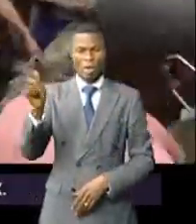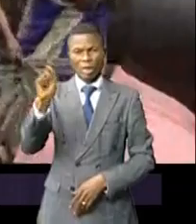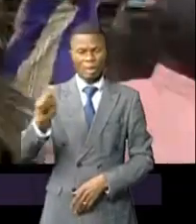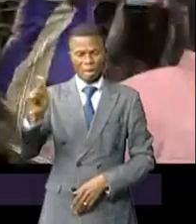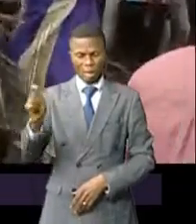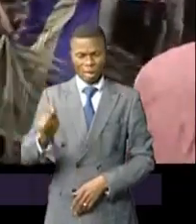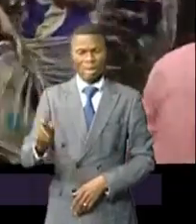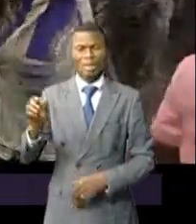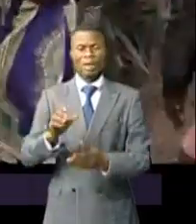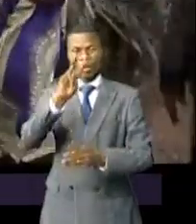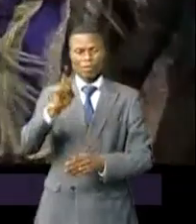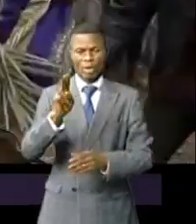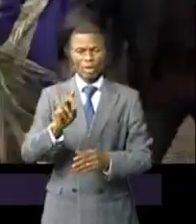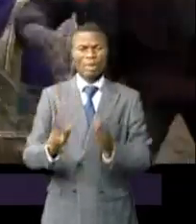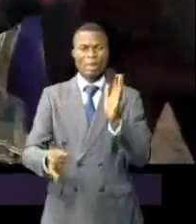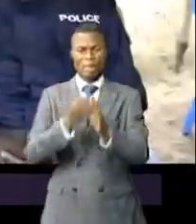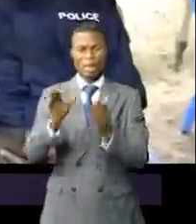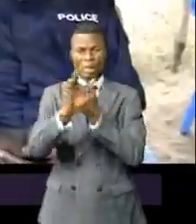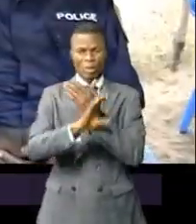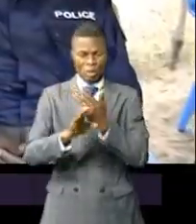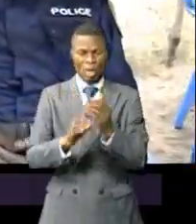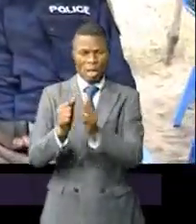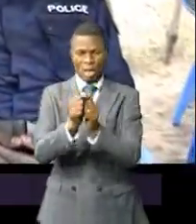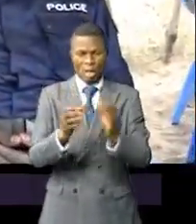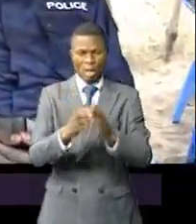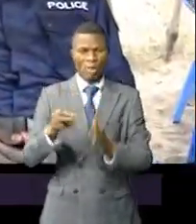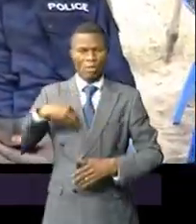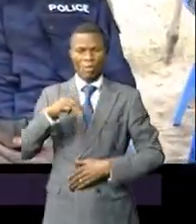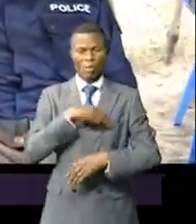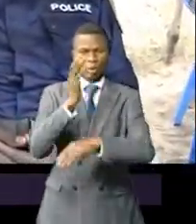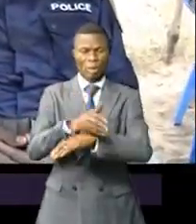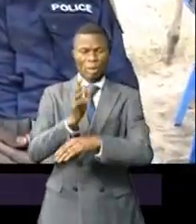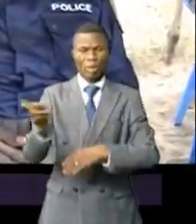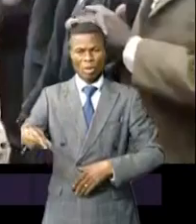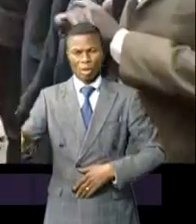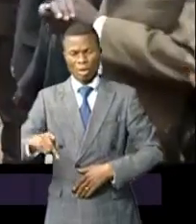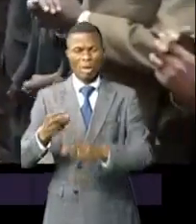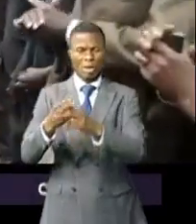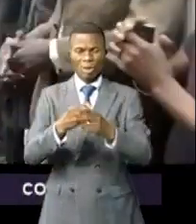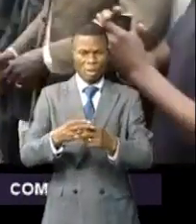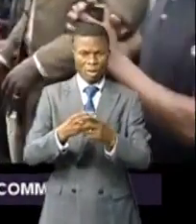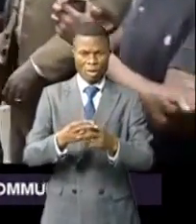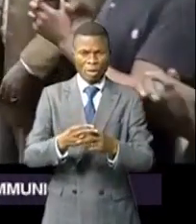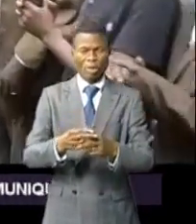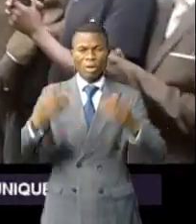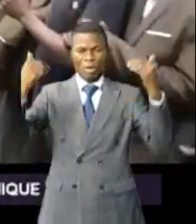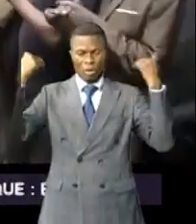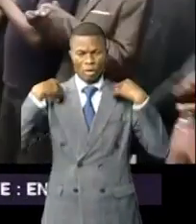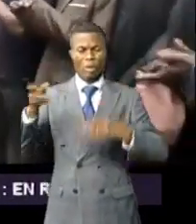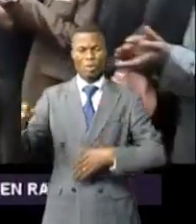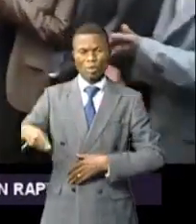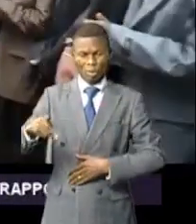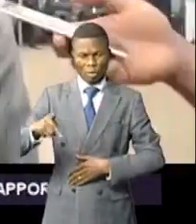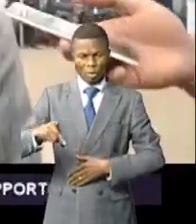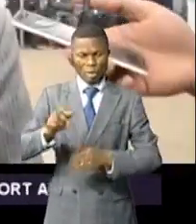vendredi 13 août 2021. Accompagné par le membre du Conseil provincial de sécurité, l'autorité provinciale passe